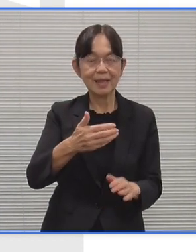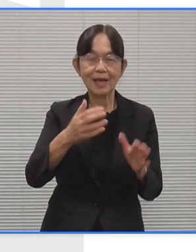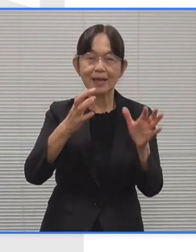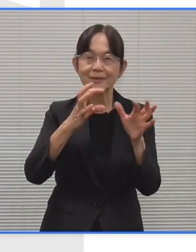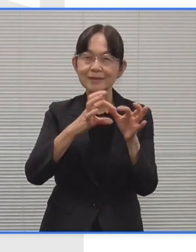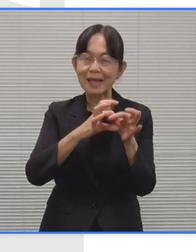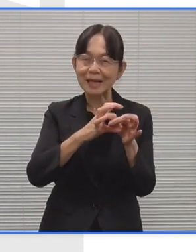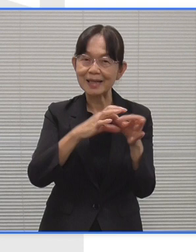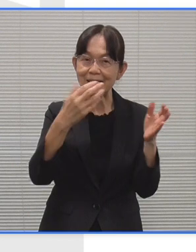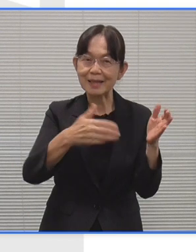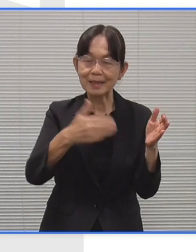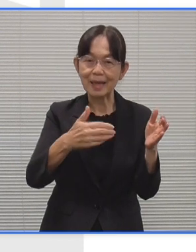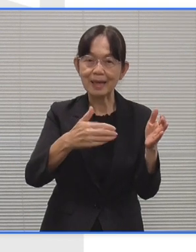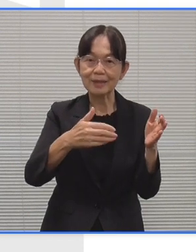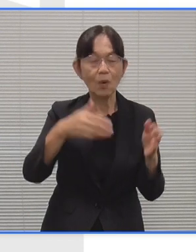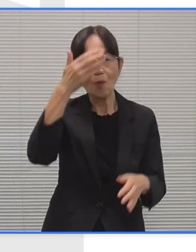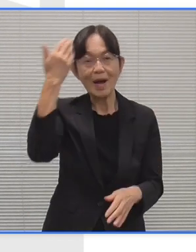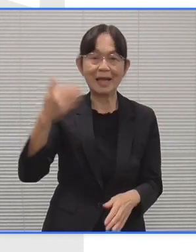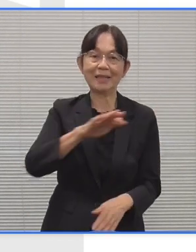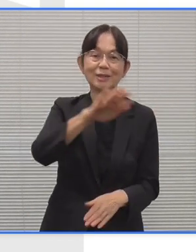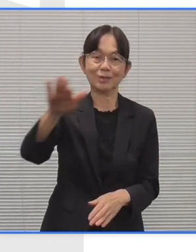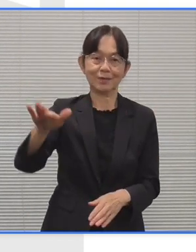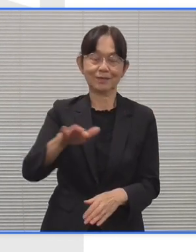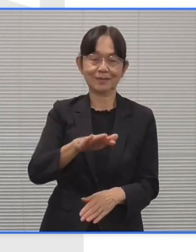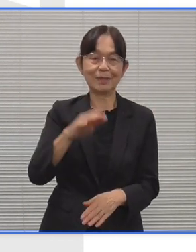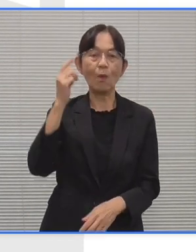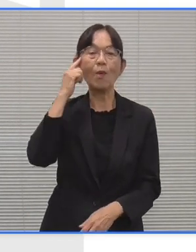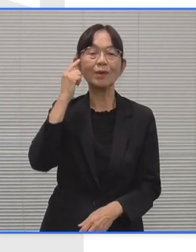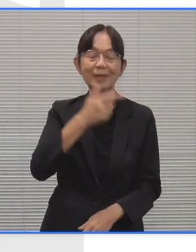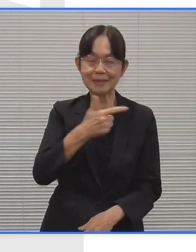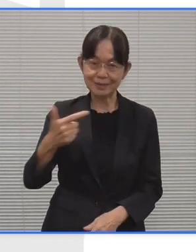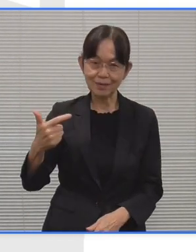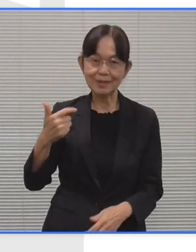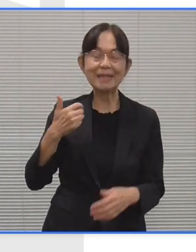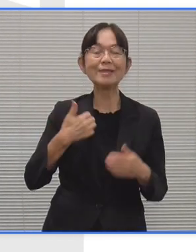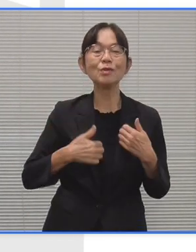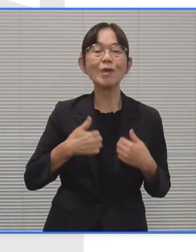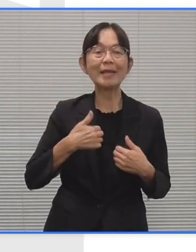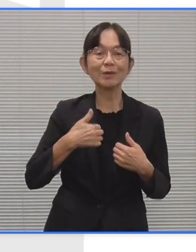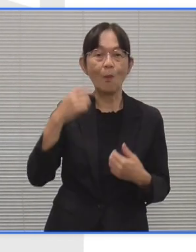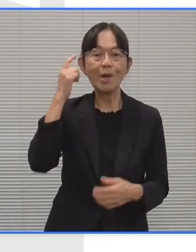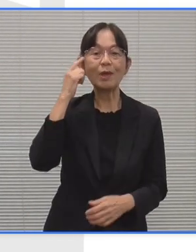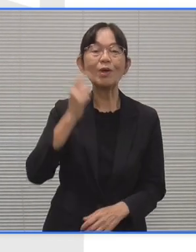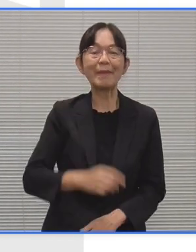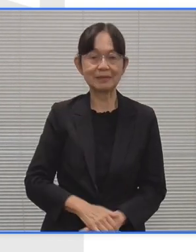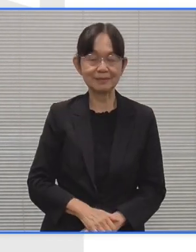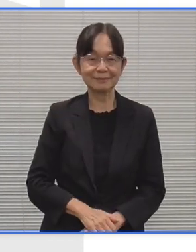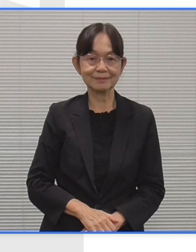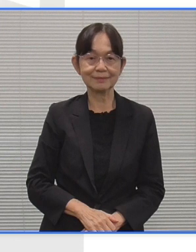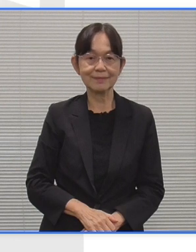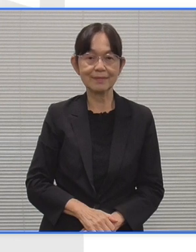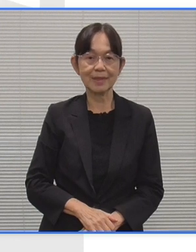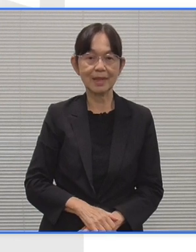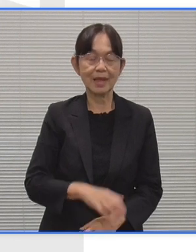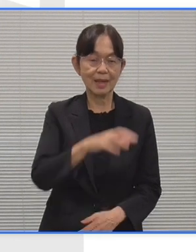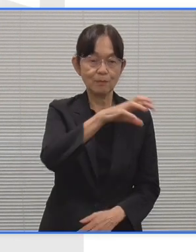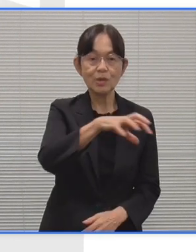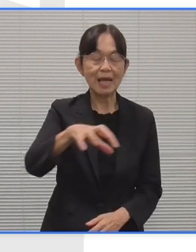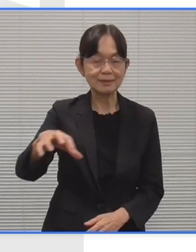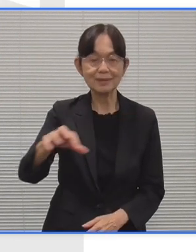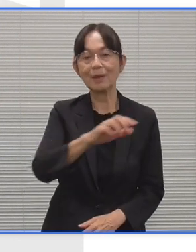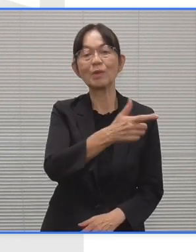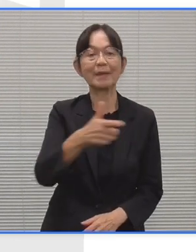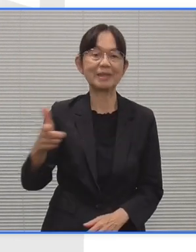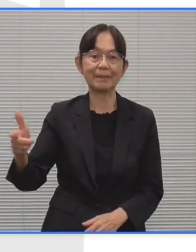てなかったそうではないかと思っていたので、非常に嬉しく思っております。分野についても様